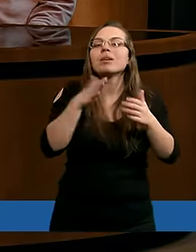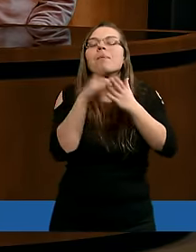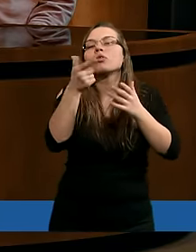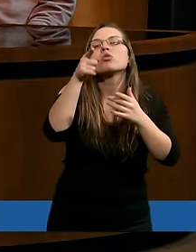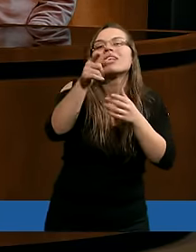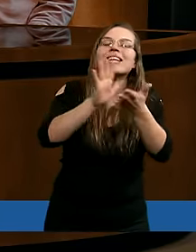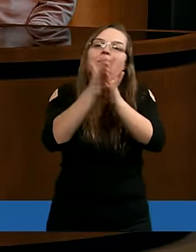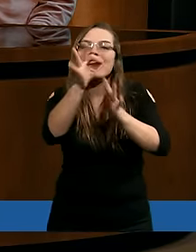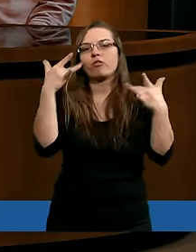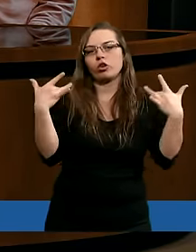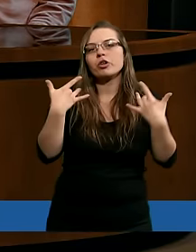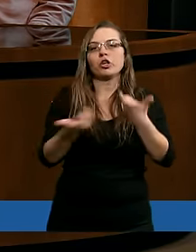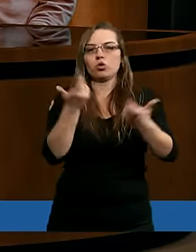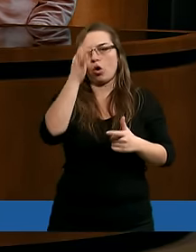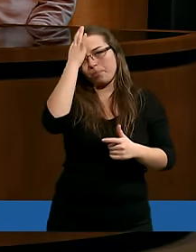nie obudził.